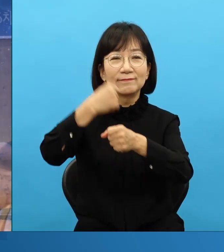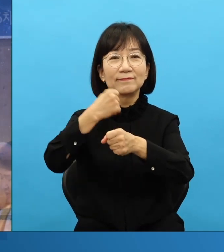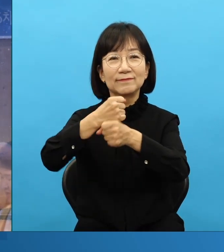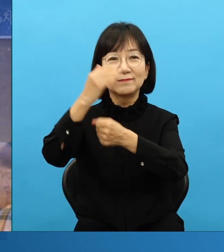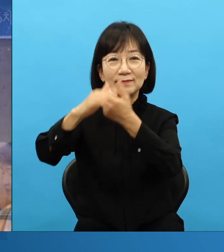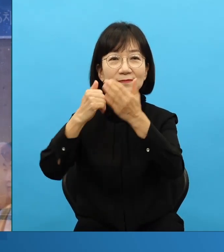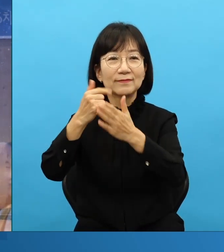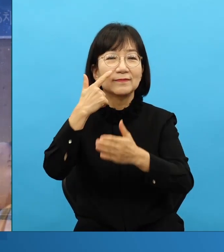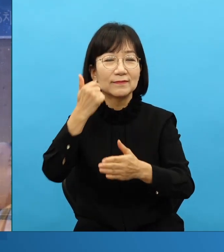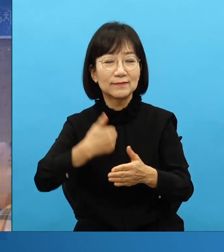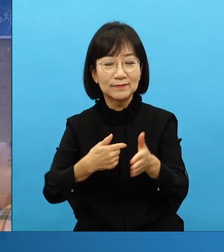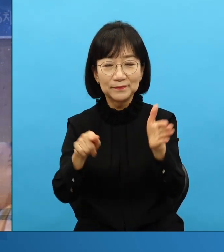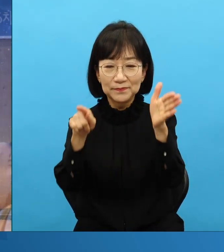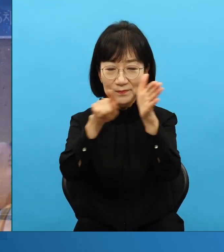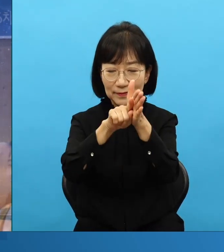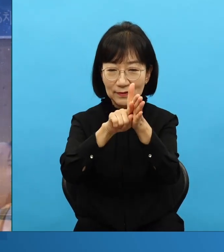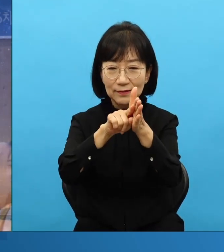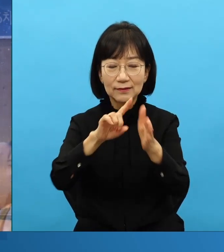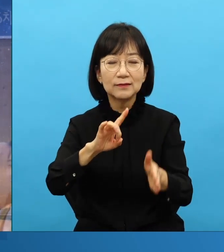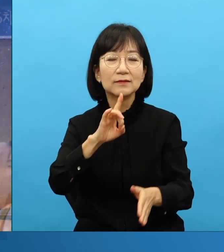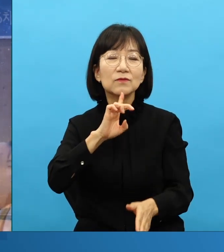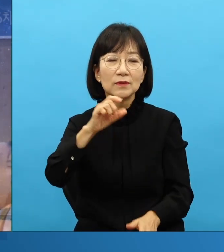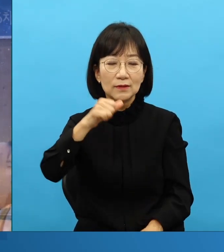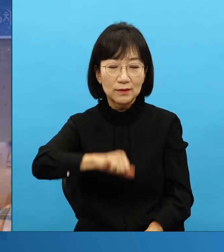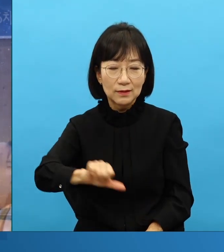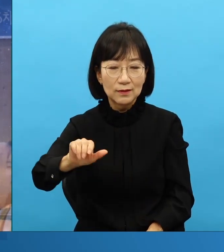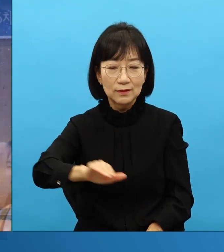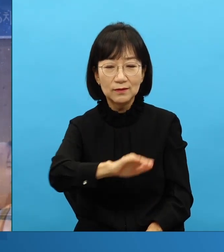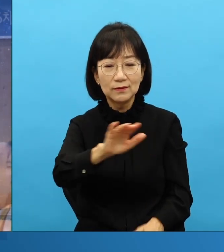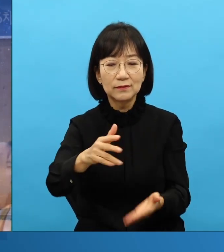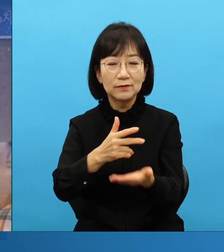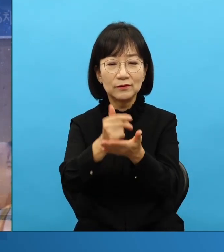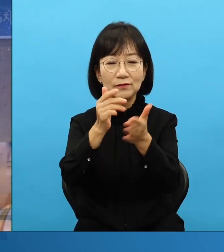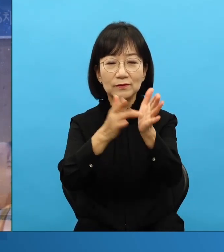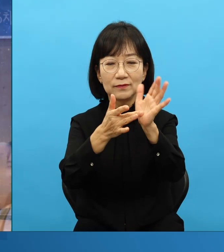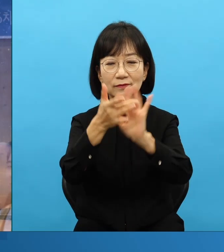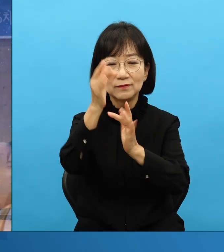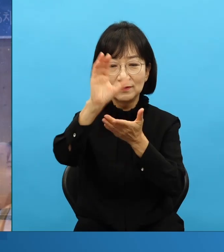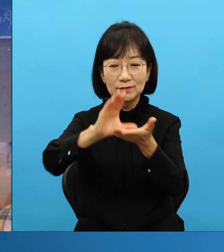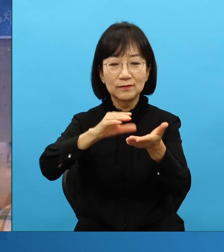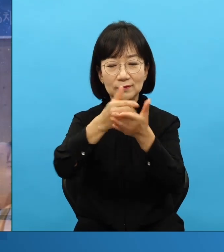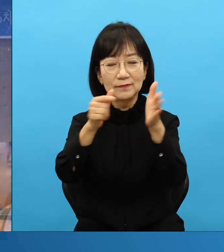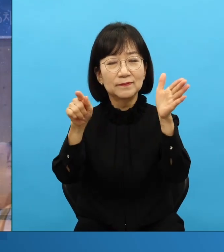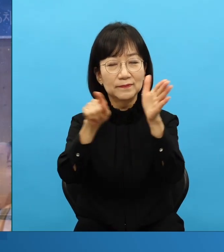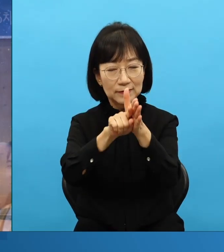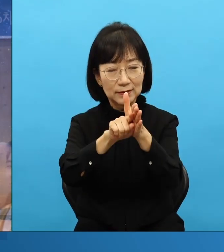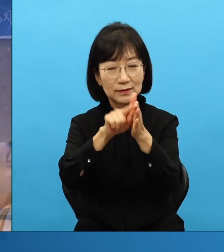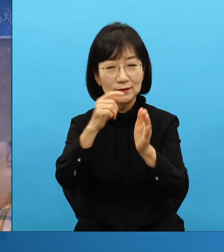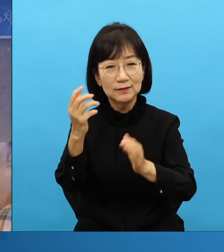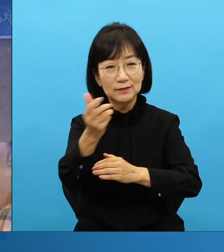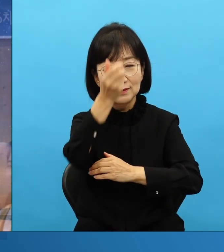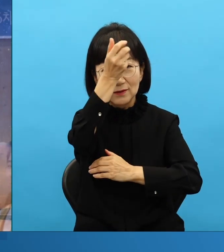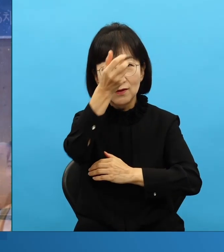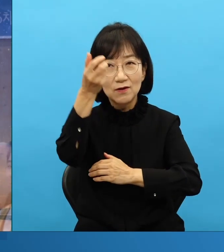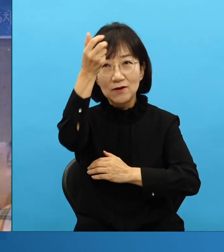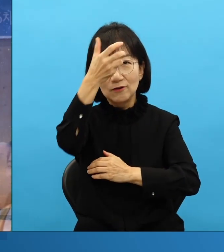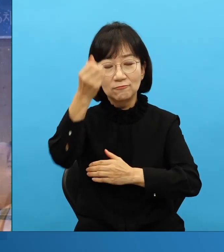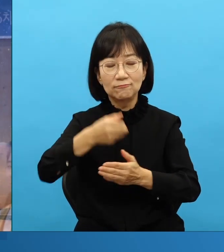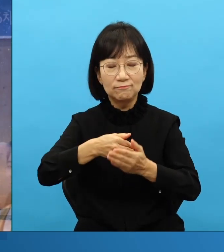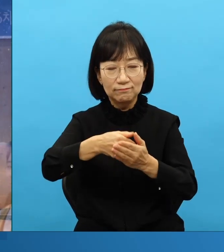하나님 아버지를 내가 믿사오며 그 외아들 우리 주 예수 그리스도를 믿사오니 이는